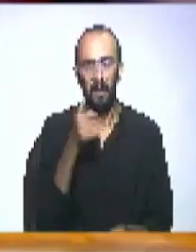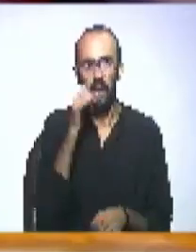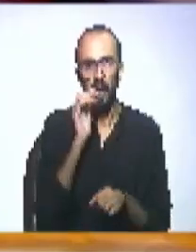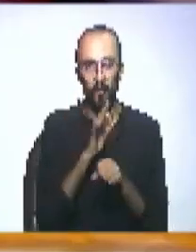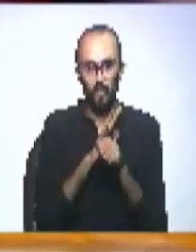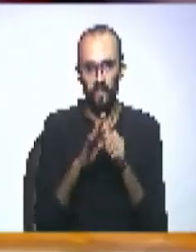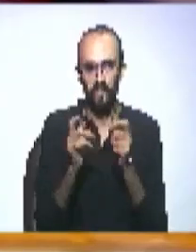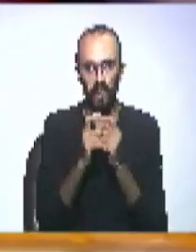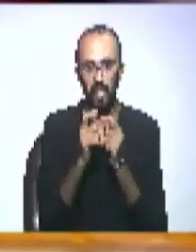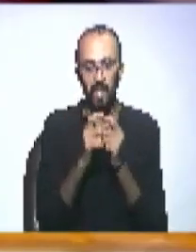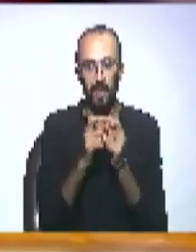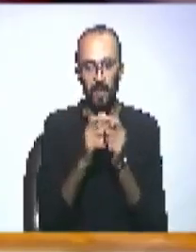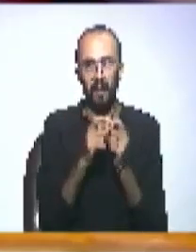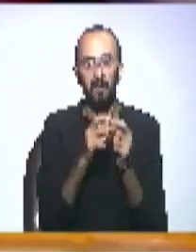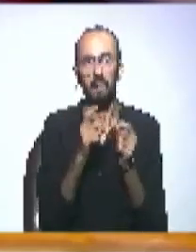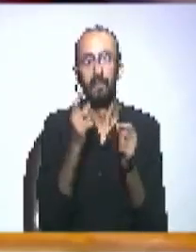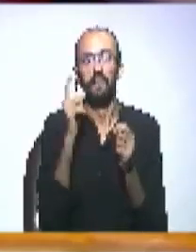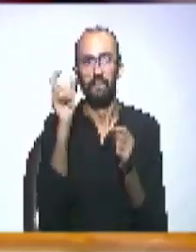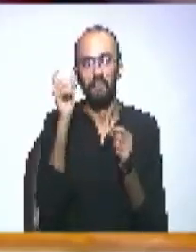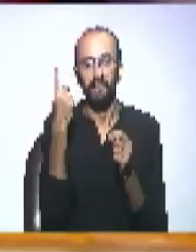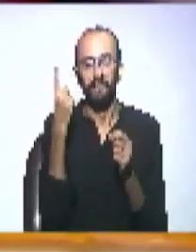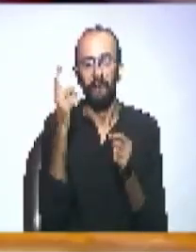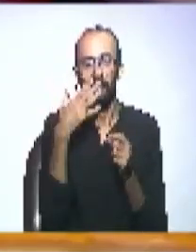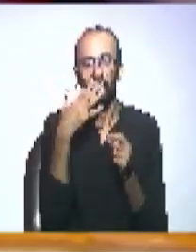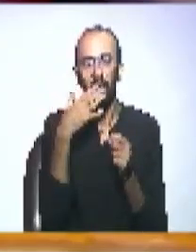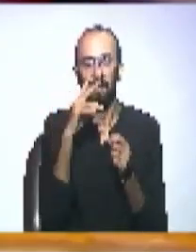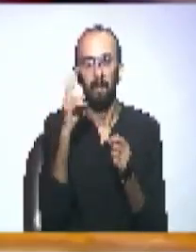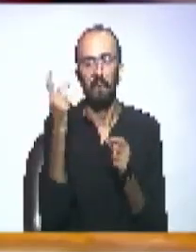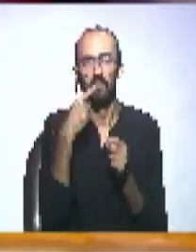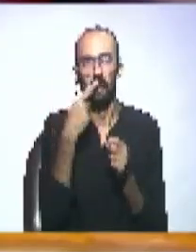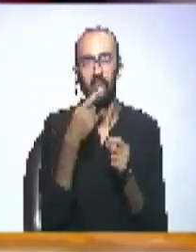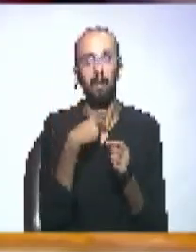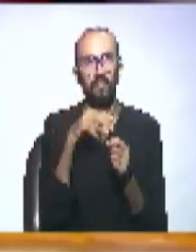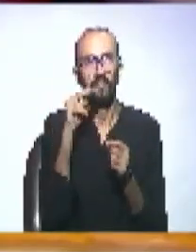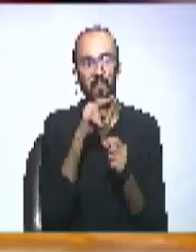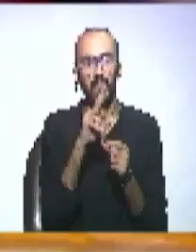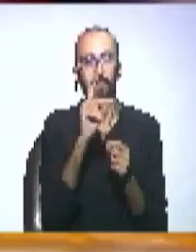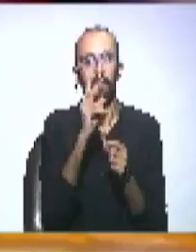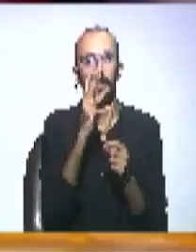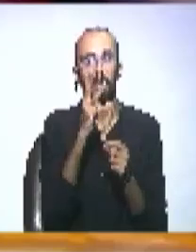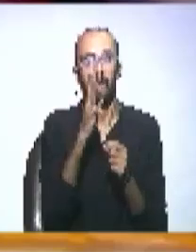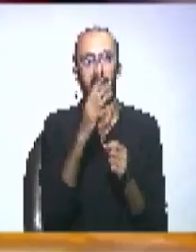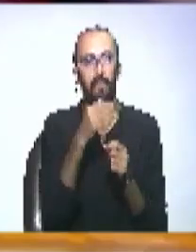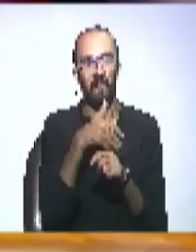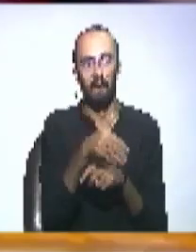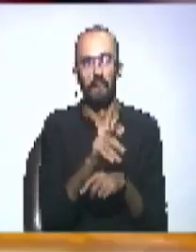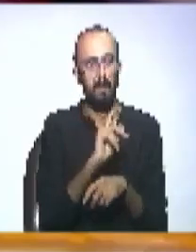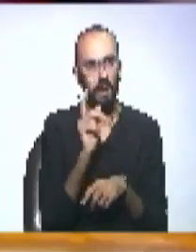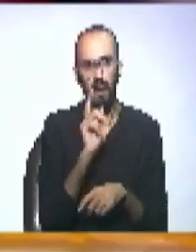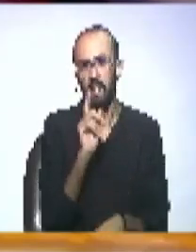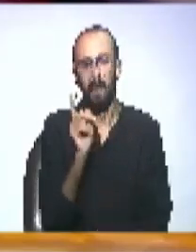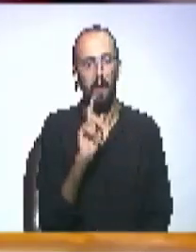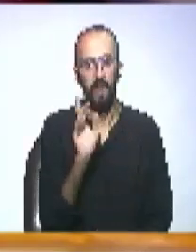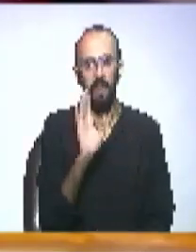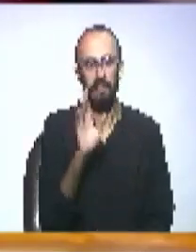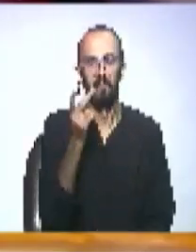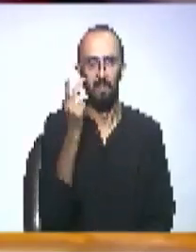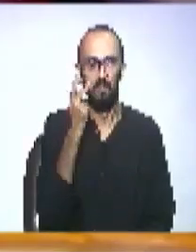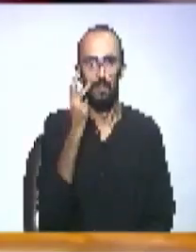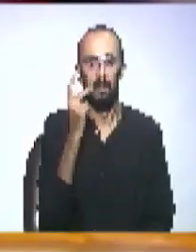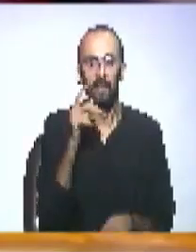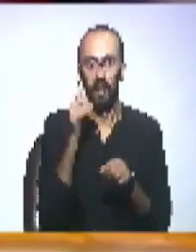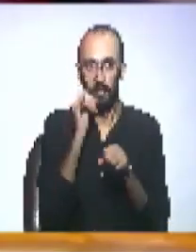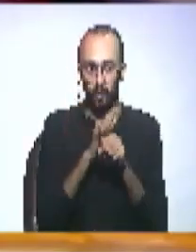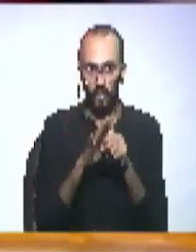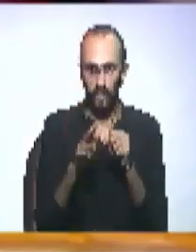الفراخ. ايوه. هو قال استنى تاني يوم لقيته مش عارفه ايه كده كلام يعني. انا لا لا لا لا، بصي لانشون الفراخ